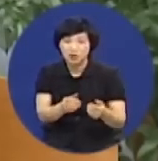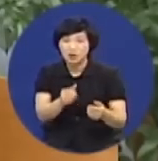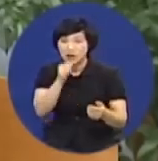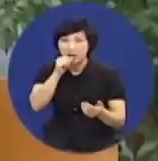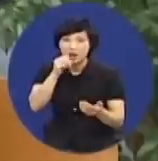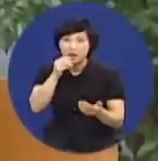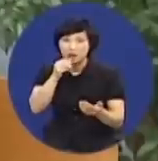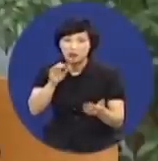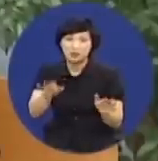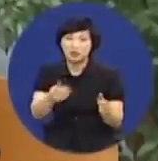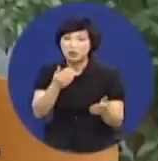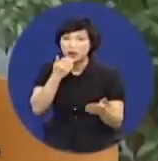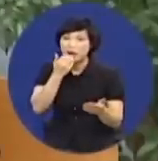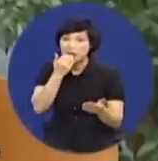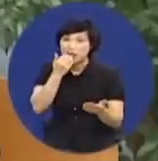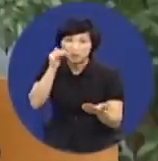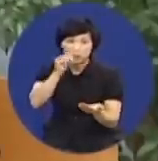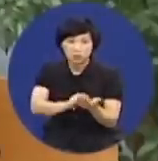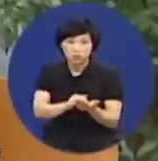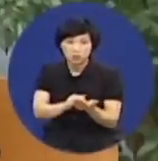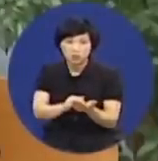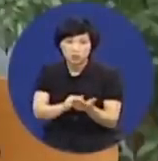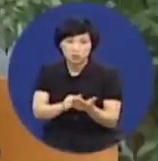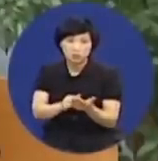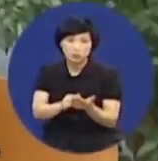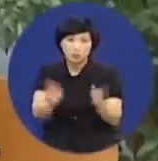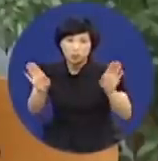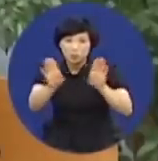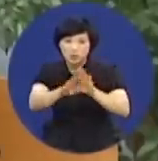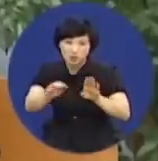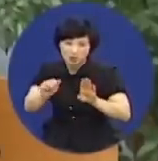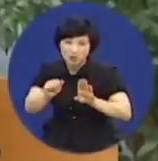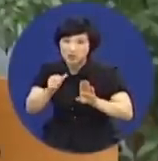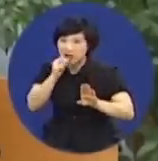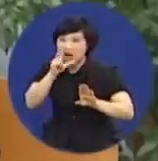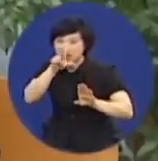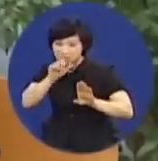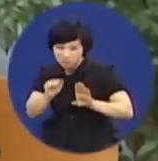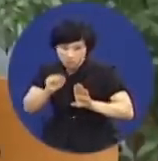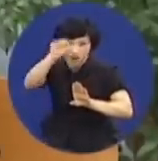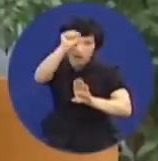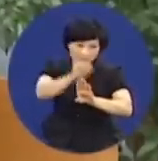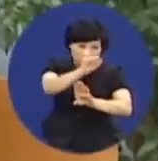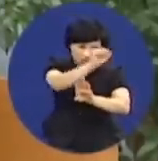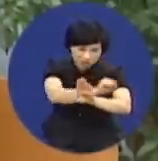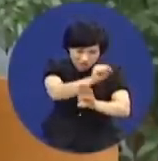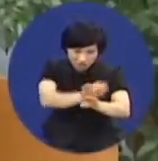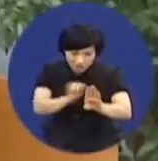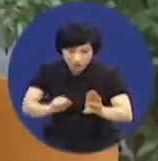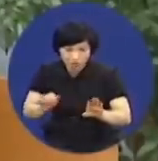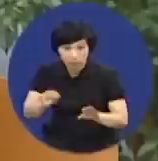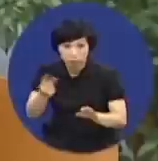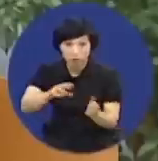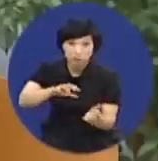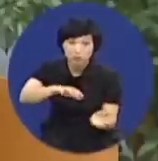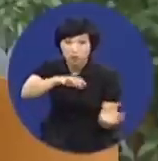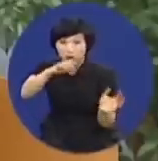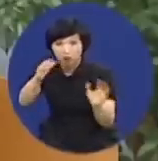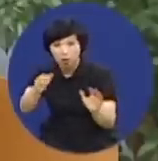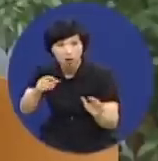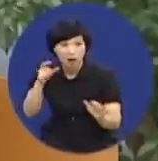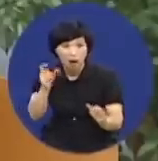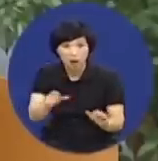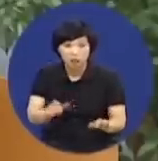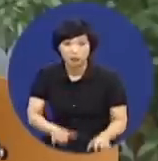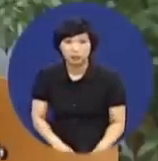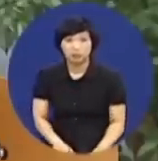ントで墓の門を固めます。それから石を動かすのは本当に大変